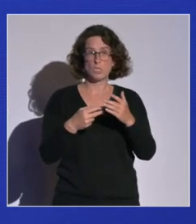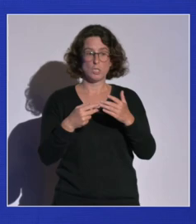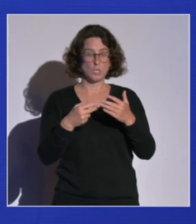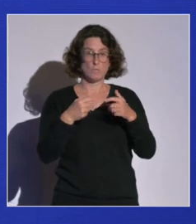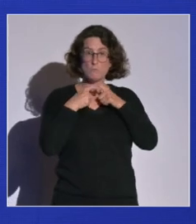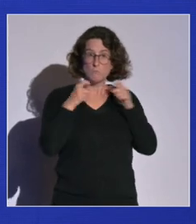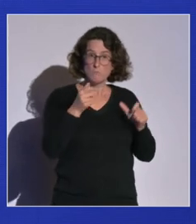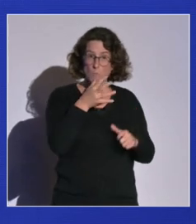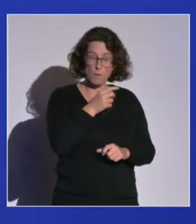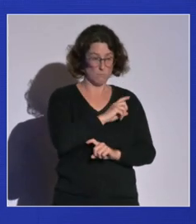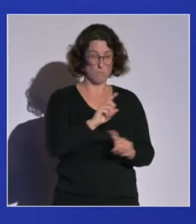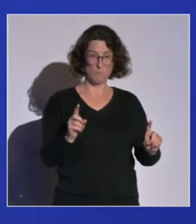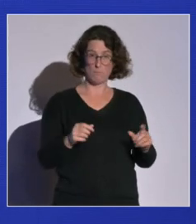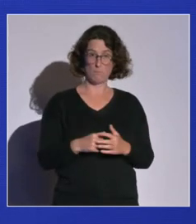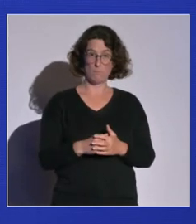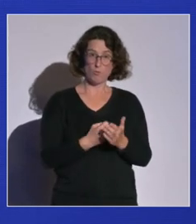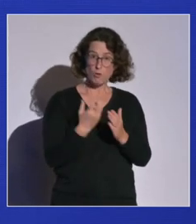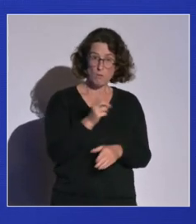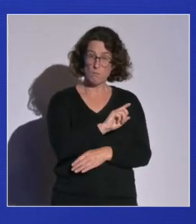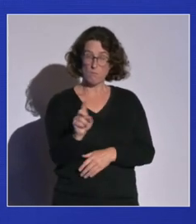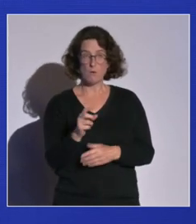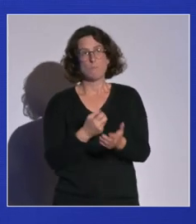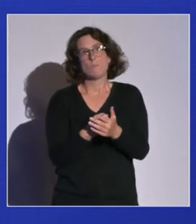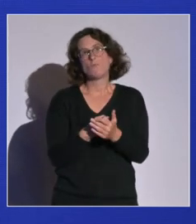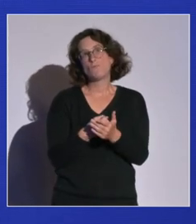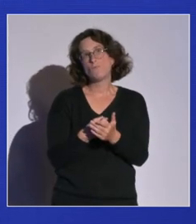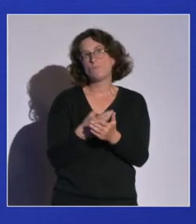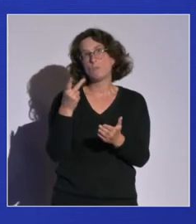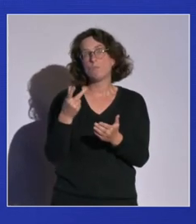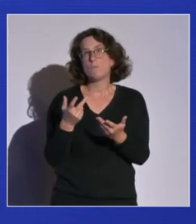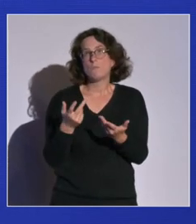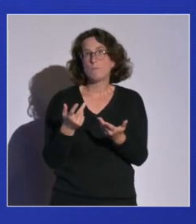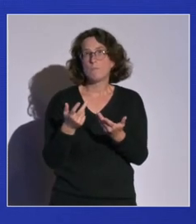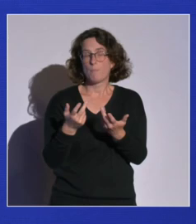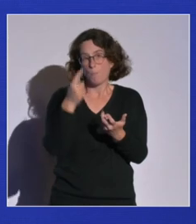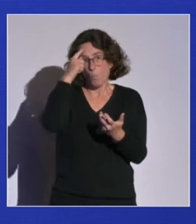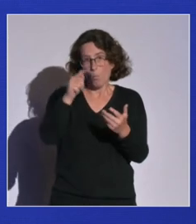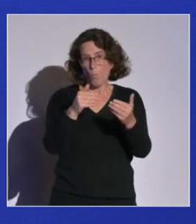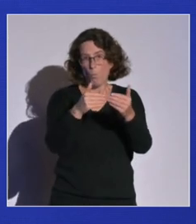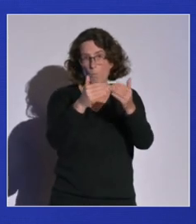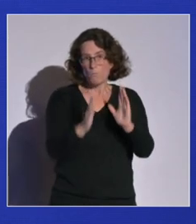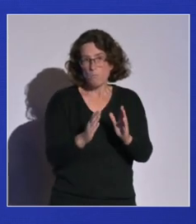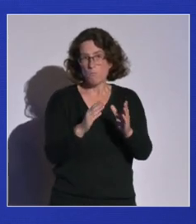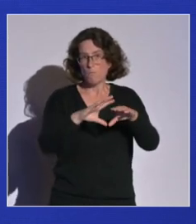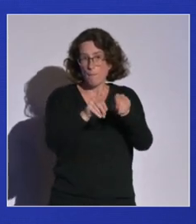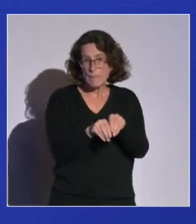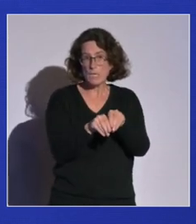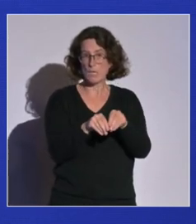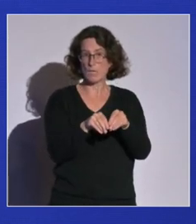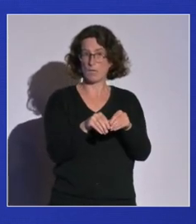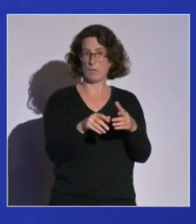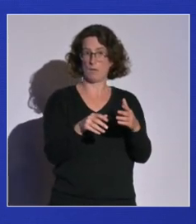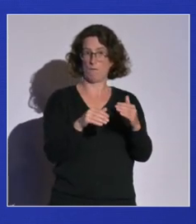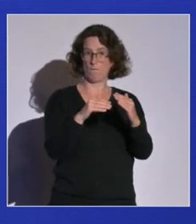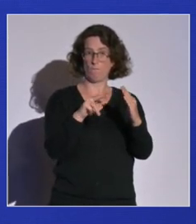ces technologies n'est chère, en tout cas chère à l'échelle d'un foyer ou d'une famille,